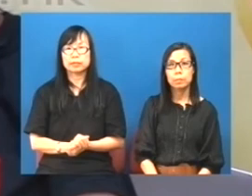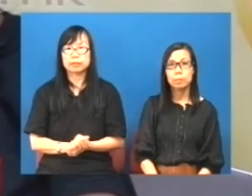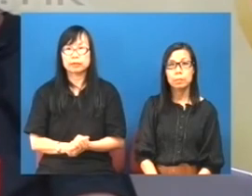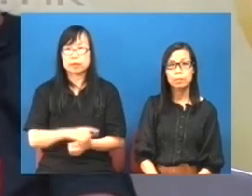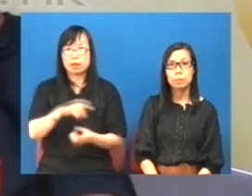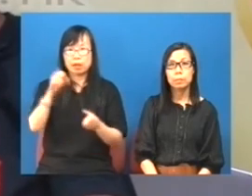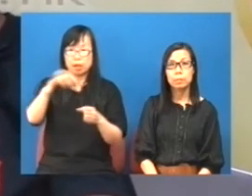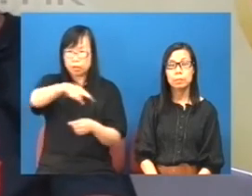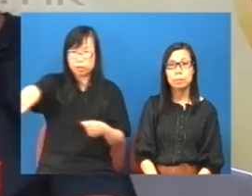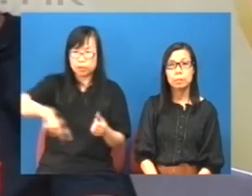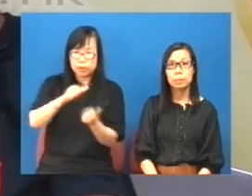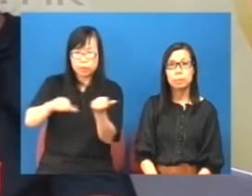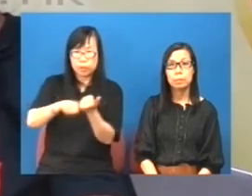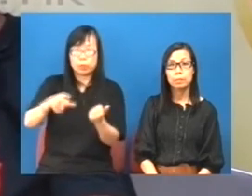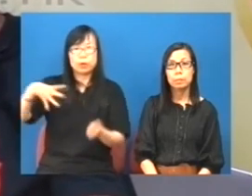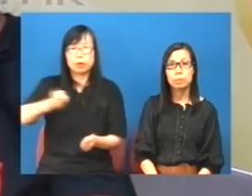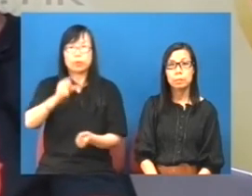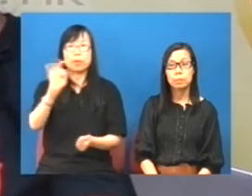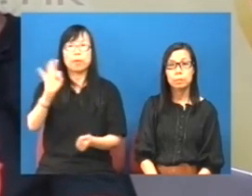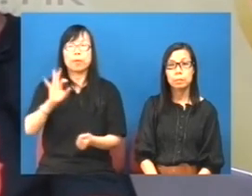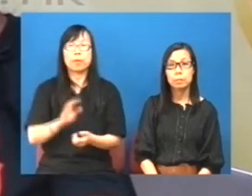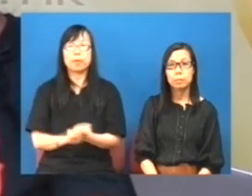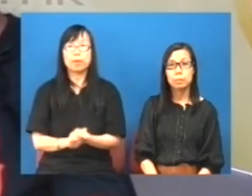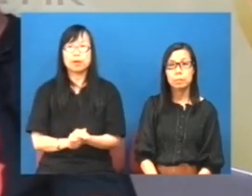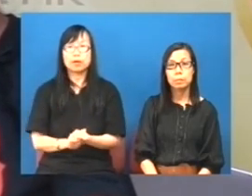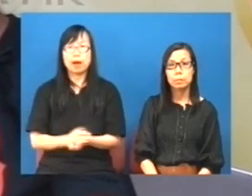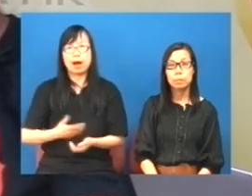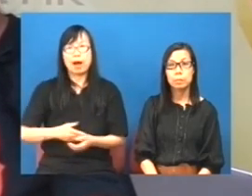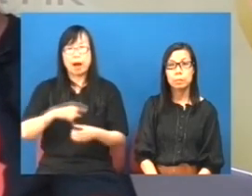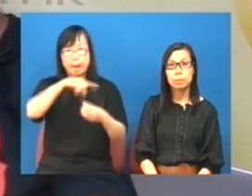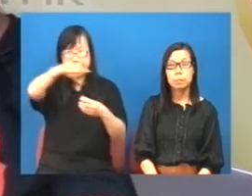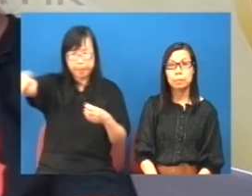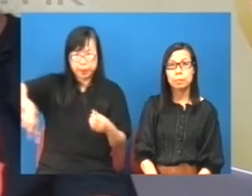區議會沒有什麼抗權就是每區扔一億都給你